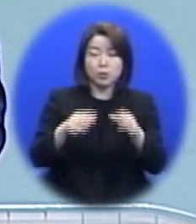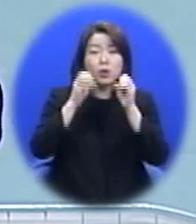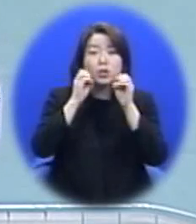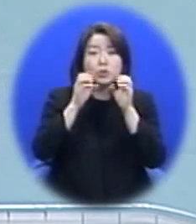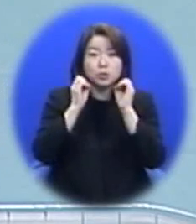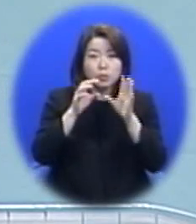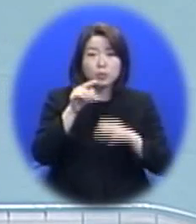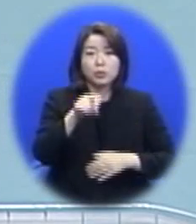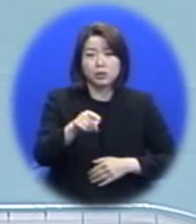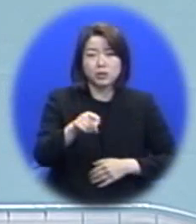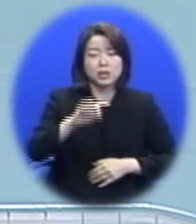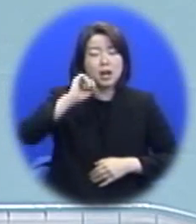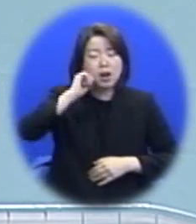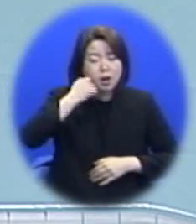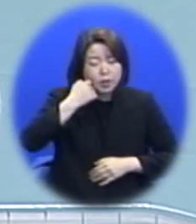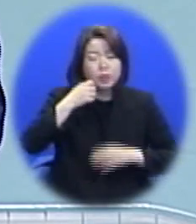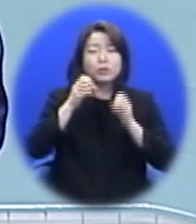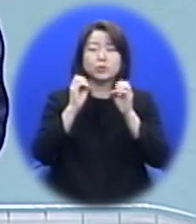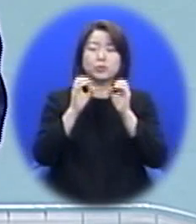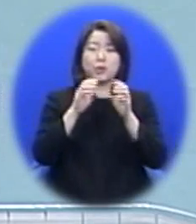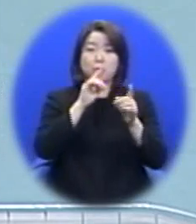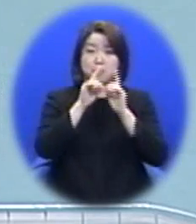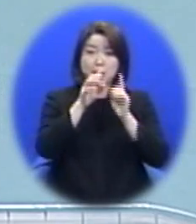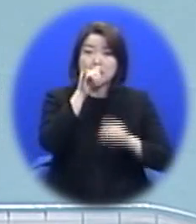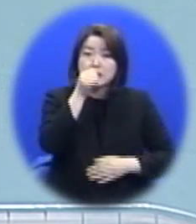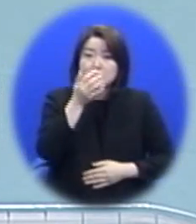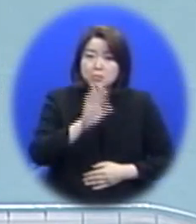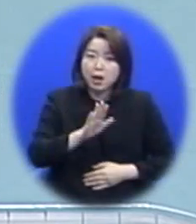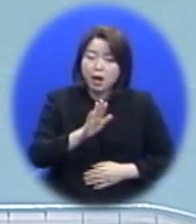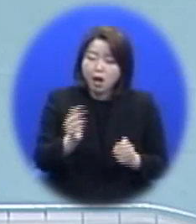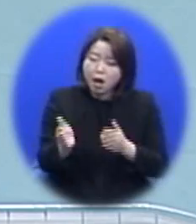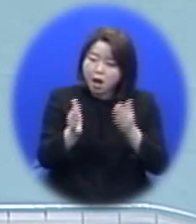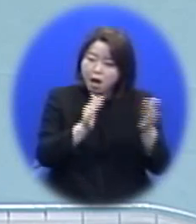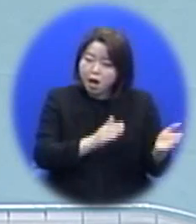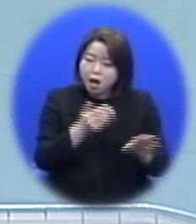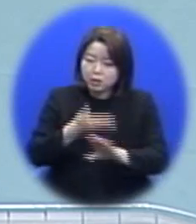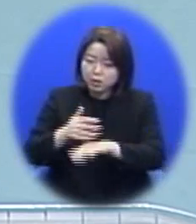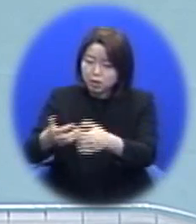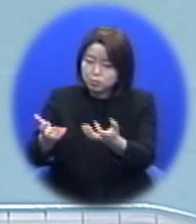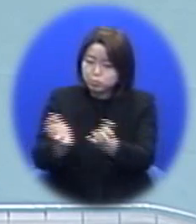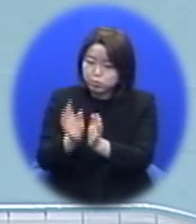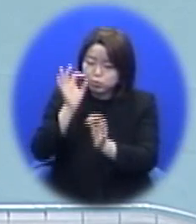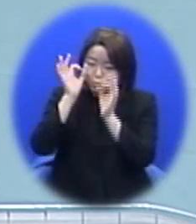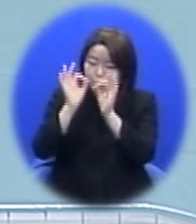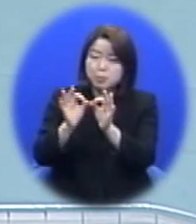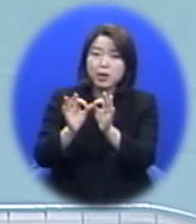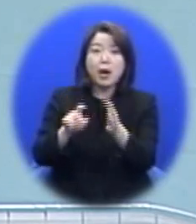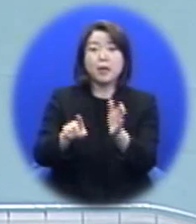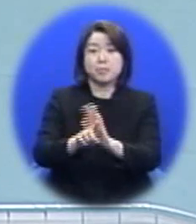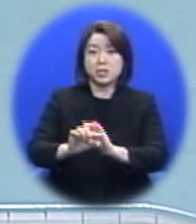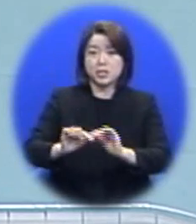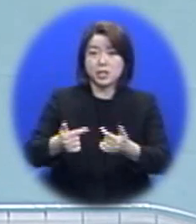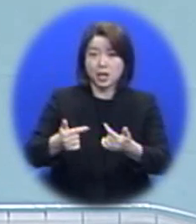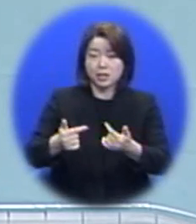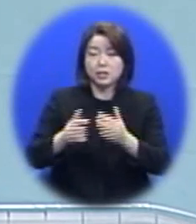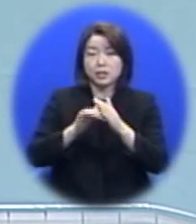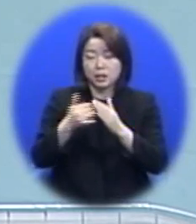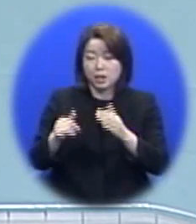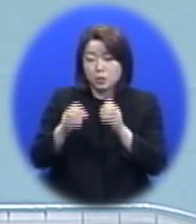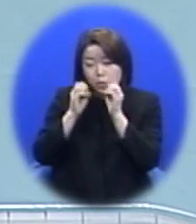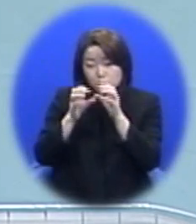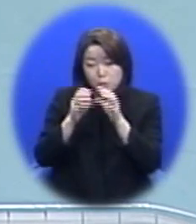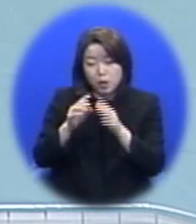게 가장 어려운 전도다라고 말하지만 어떤 뜻에서 보면 불신 가족을 전도하는 게 가장 쉬울 수도